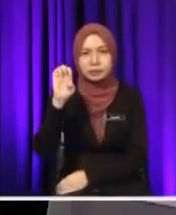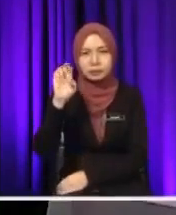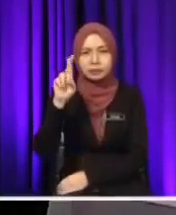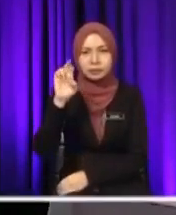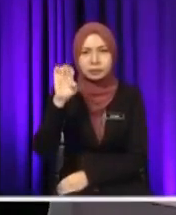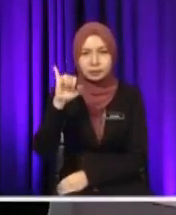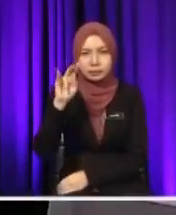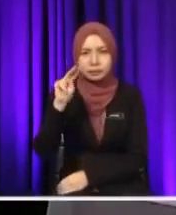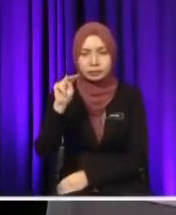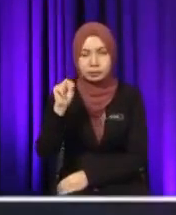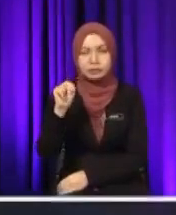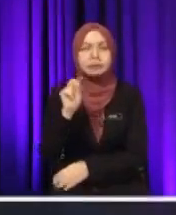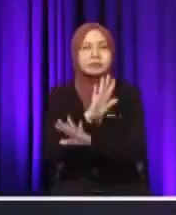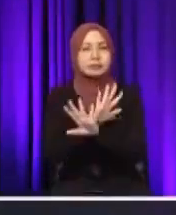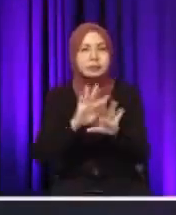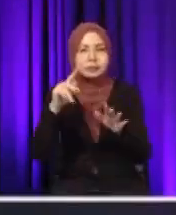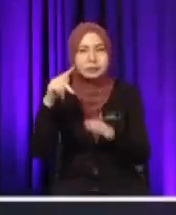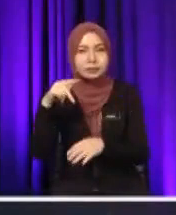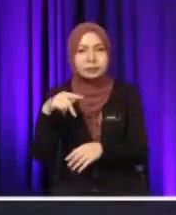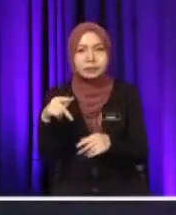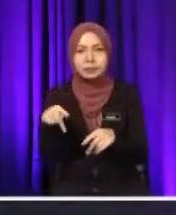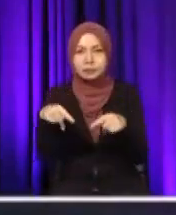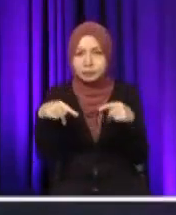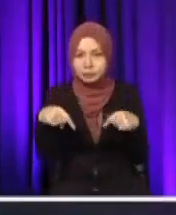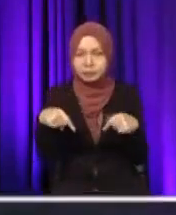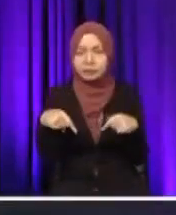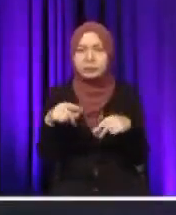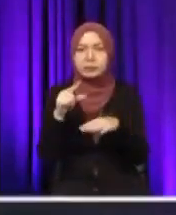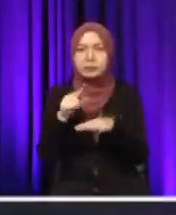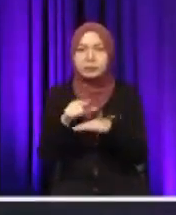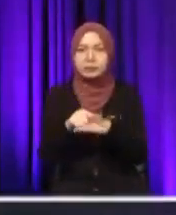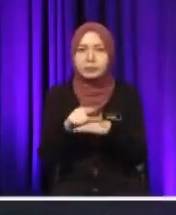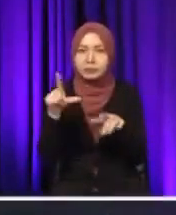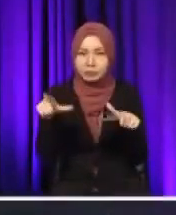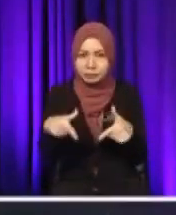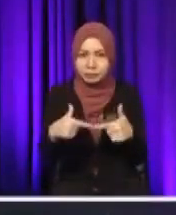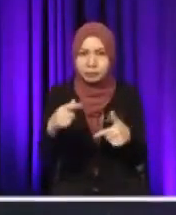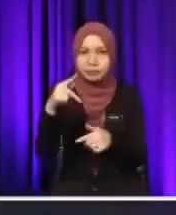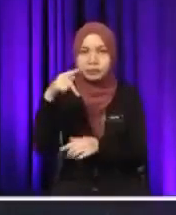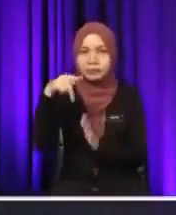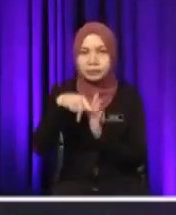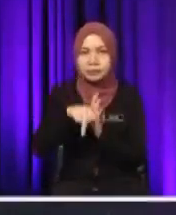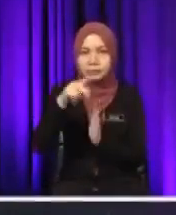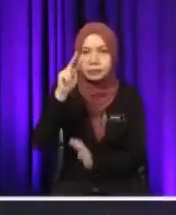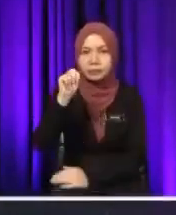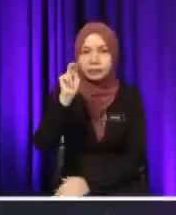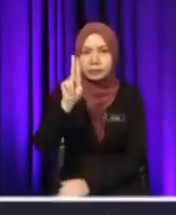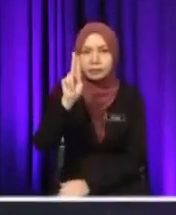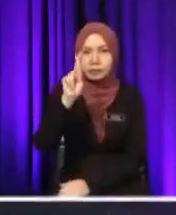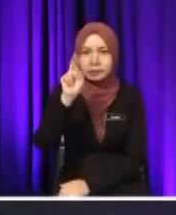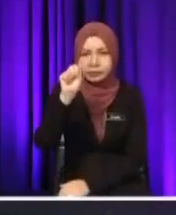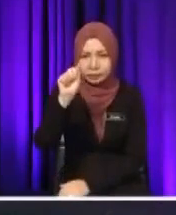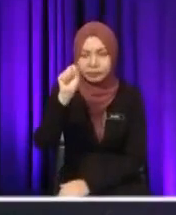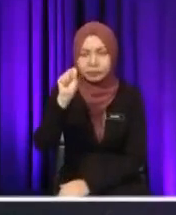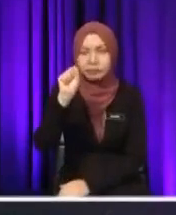penurasan. So maksudnya kita dapat terus jumlah kuantiti sabun yang diperlukan. Okey, jadi kurang setengah jam pun boleh lah juga.